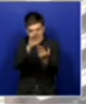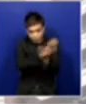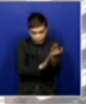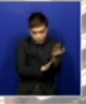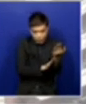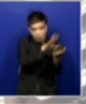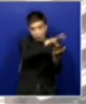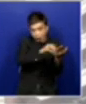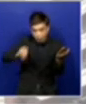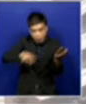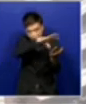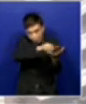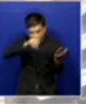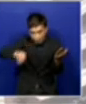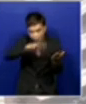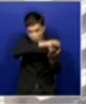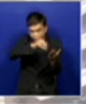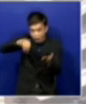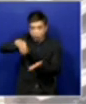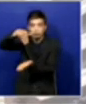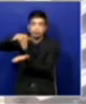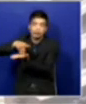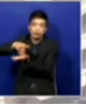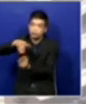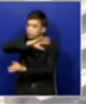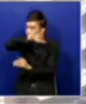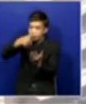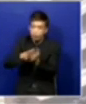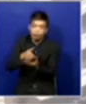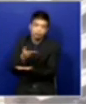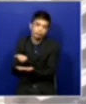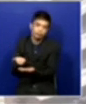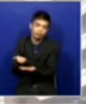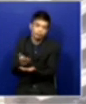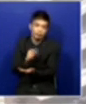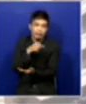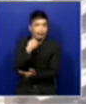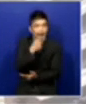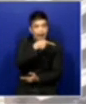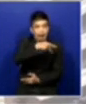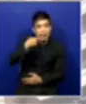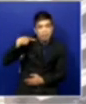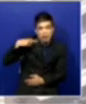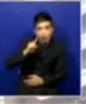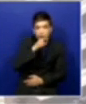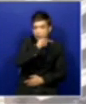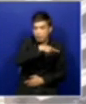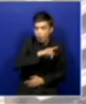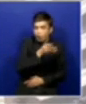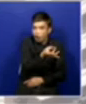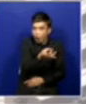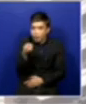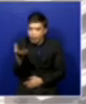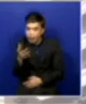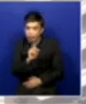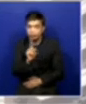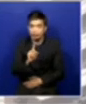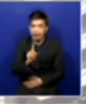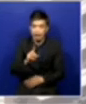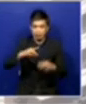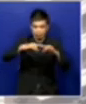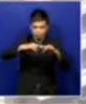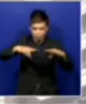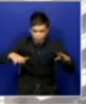หมดเลยมาใส่ตรงนี้และคิดว่าอันไหนจะได้ประโยชน์มากกว่ากันอันนี้คือขัดกับหลักกฎหม